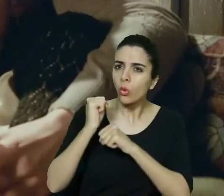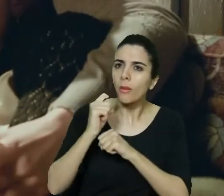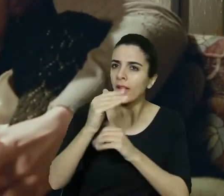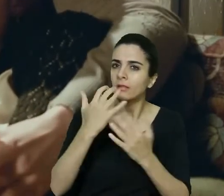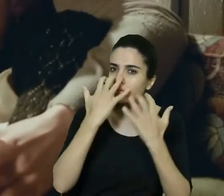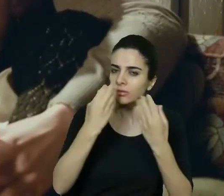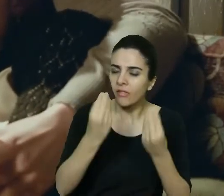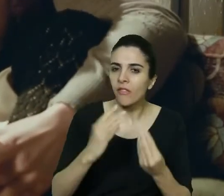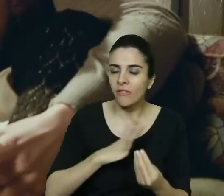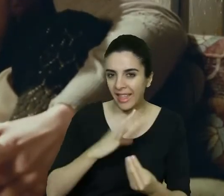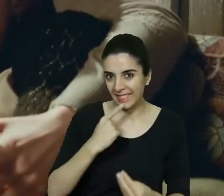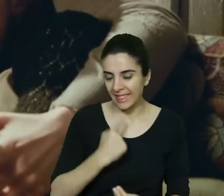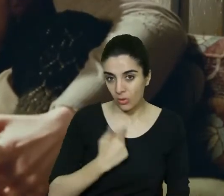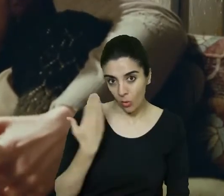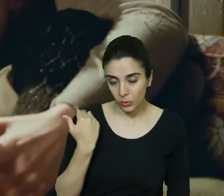demişti.